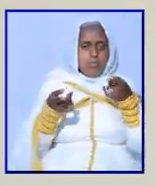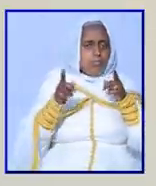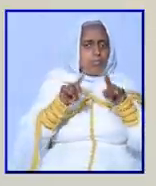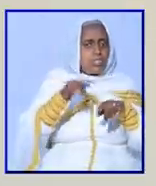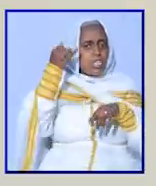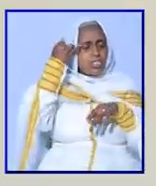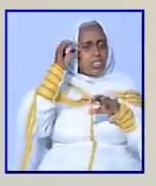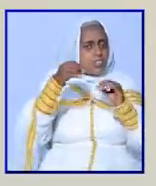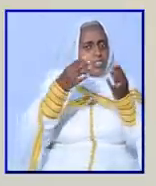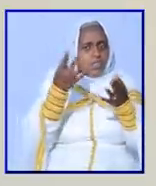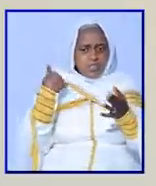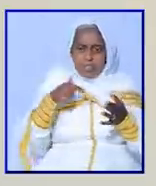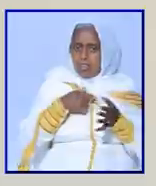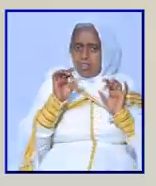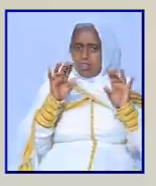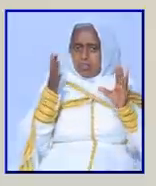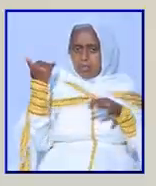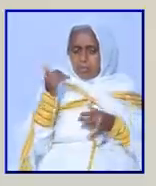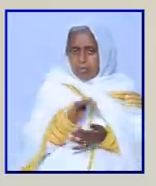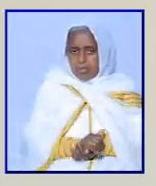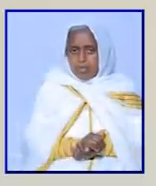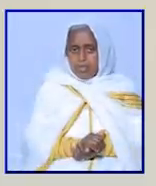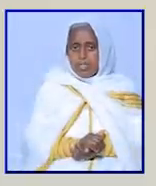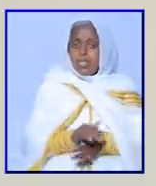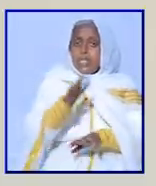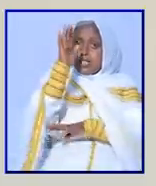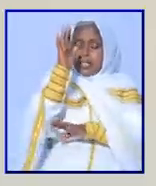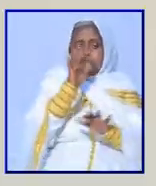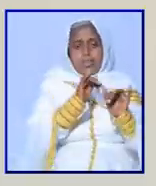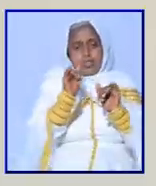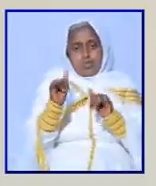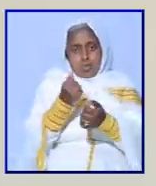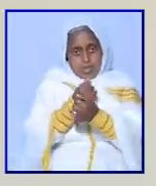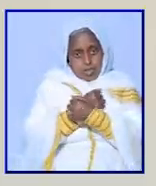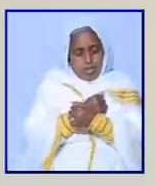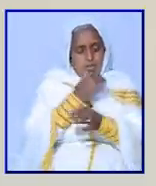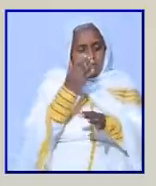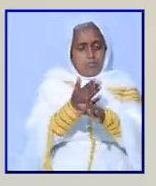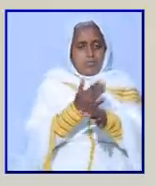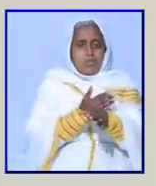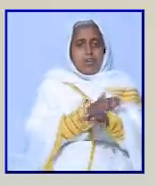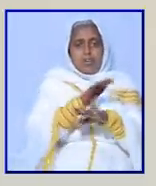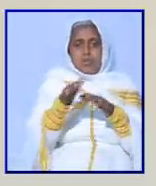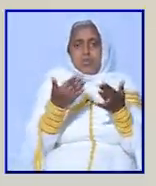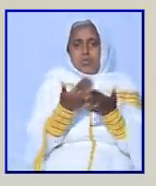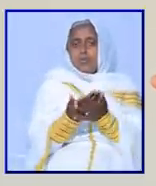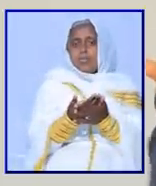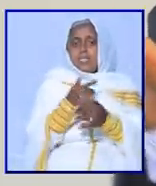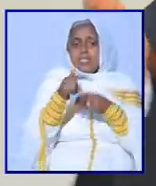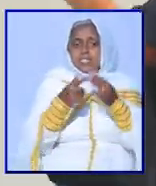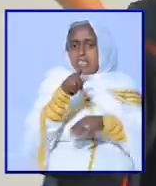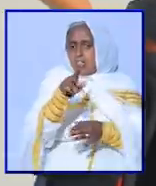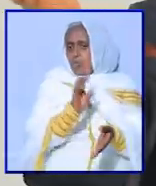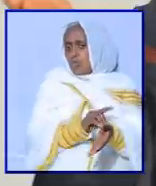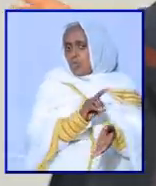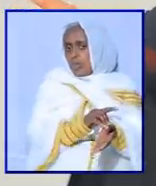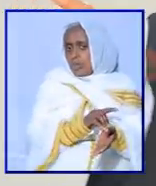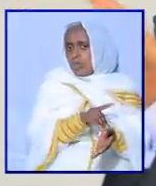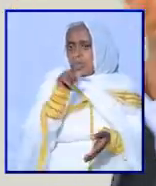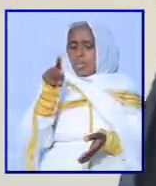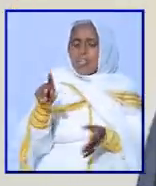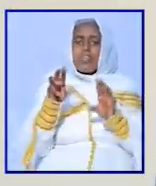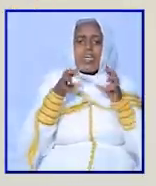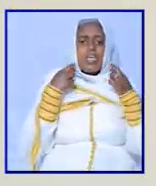መቼ አስተያየት ሰጠና መች ነበርንና እግዚአብሔር እንደወደደ አስተካከለ። ስለዚህ አንተ ዶክተር